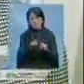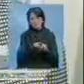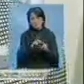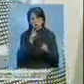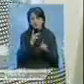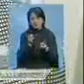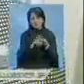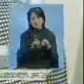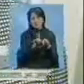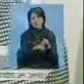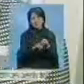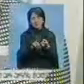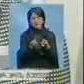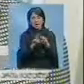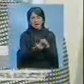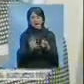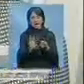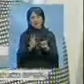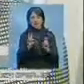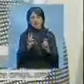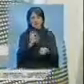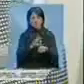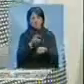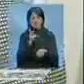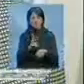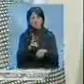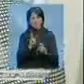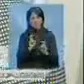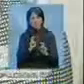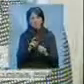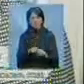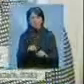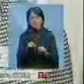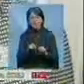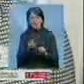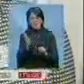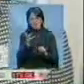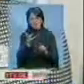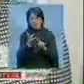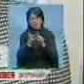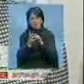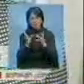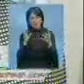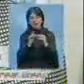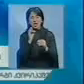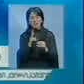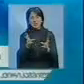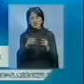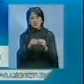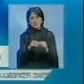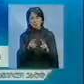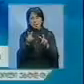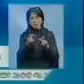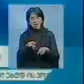რომელიც დაკავშირებული არის არაგადამდებ დაავადებების რისკ ფაქტორებთან მიმართებაში. ამ ოთხ დაავადებას აქვს საერთო რისკ ფაქტორები.